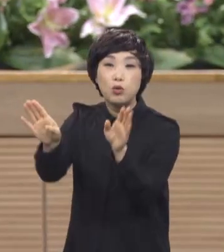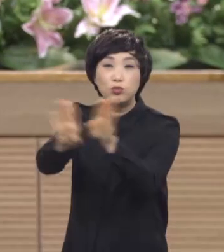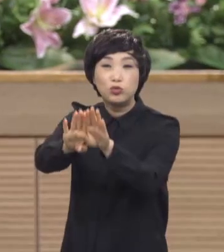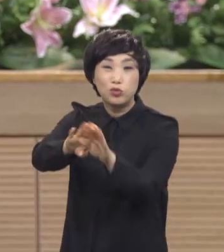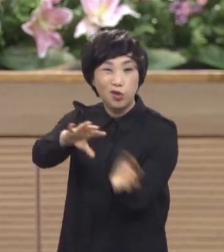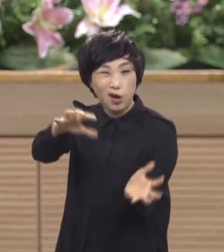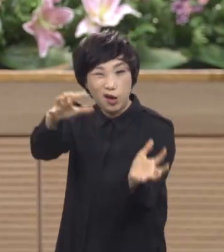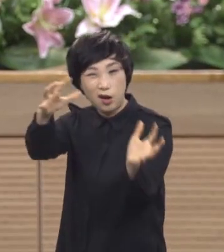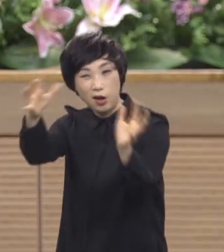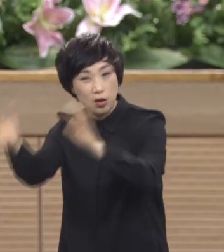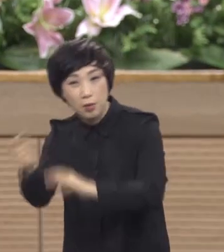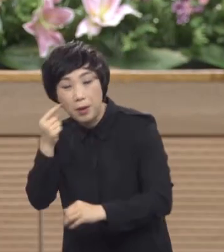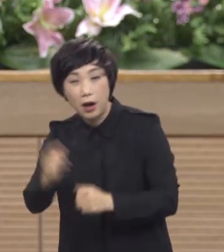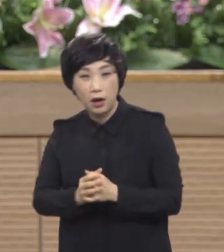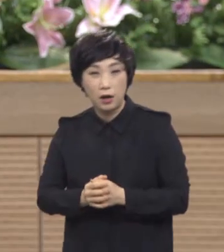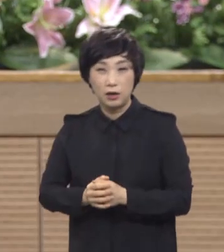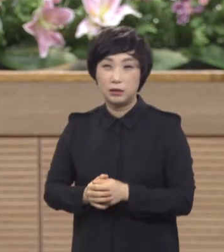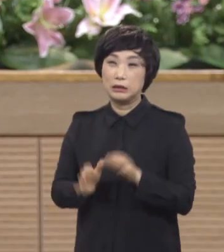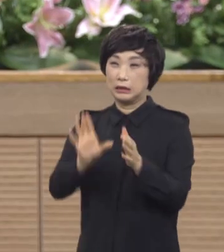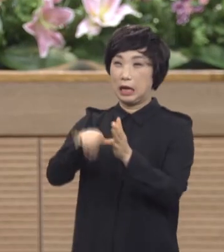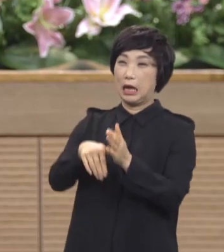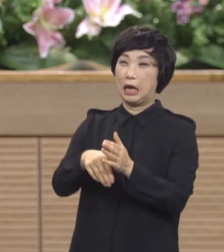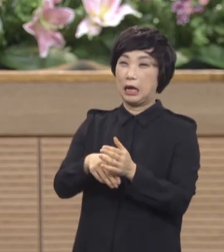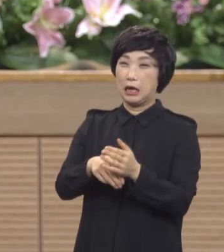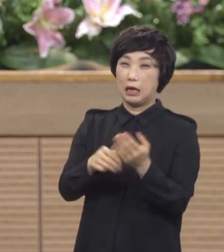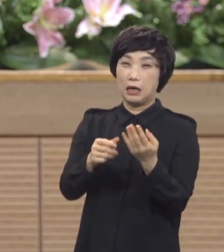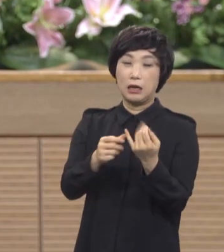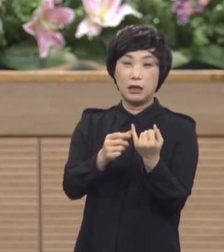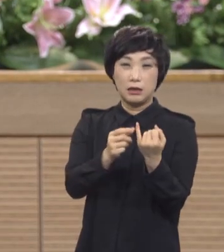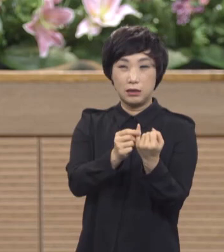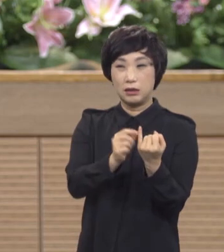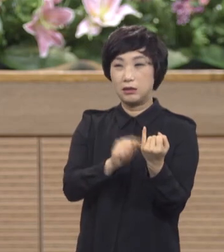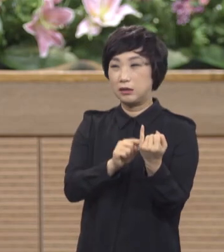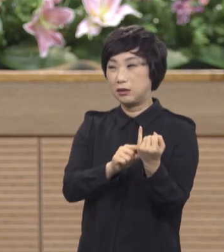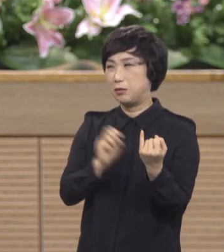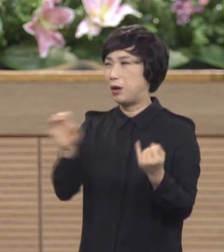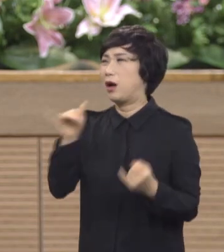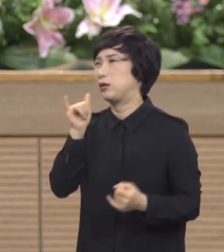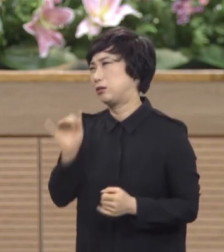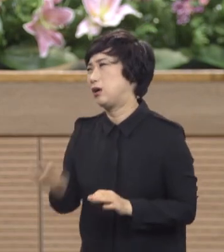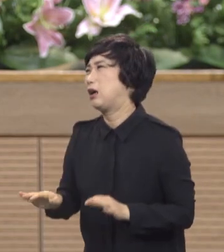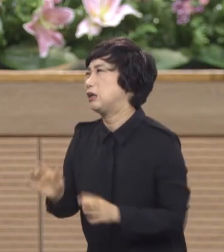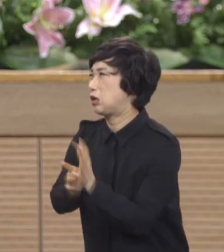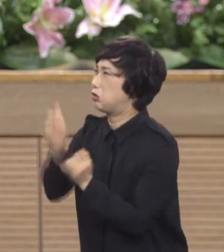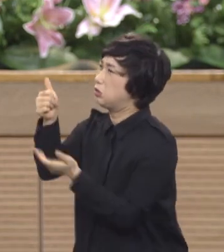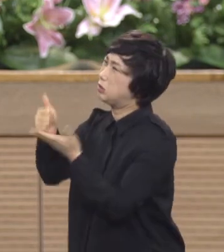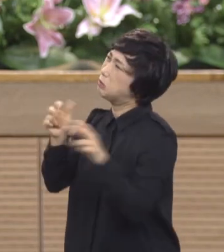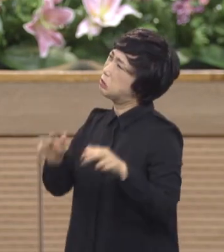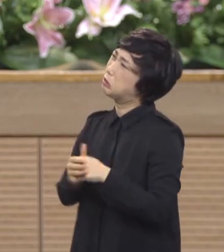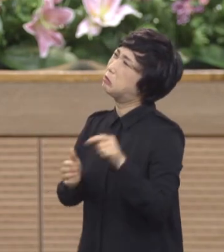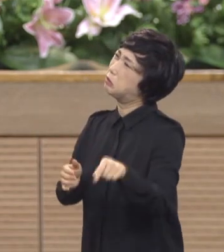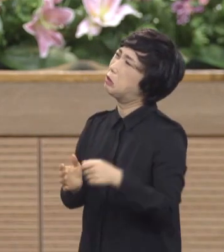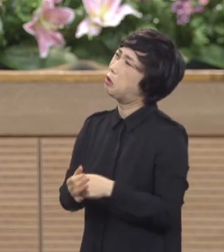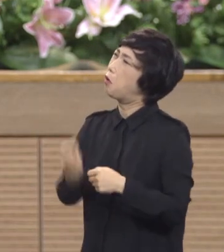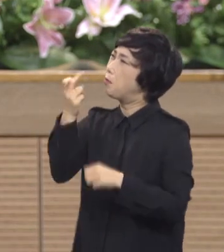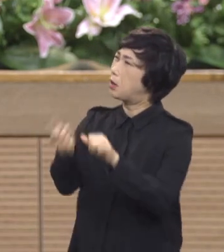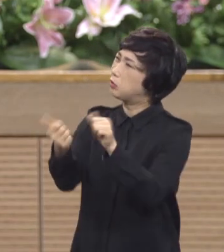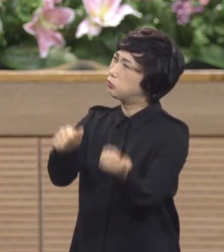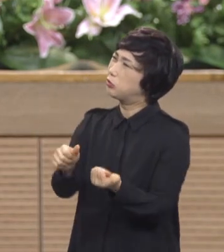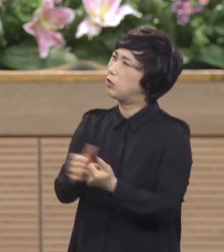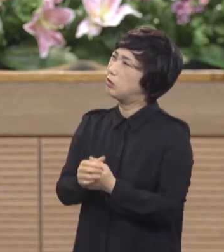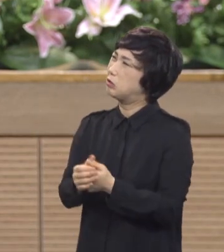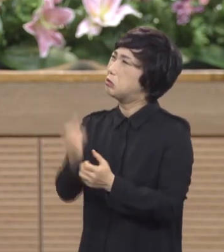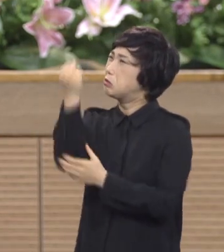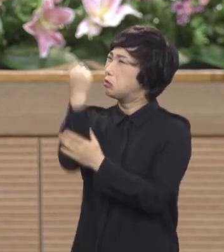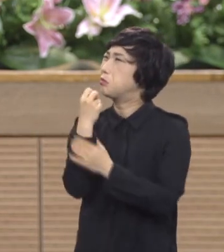마라다가 뭐라고 말하느냐 예수님 썩어서 냄새가 납니다